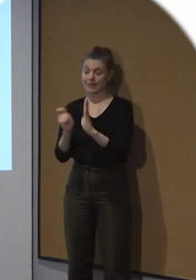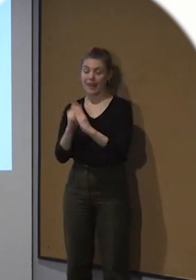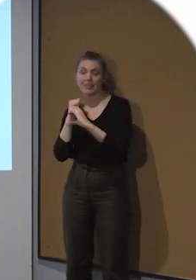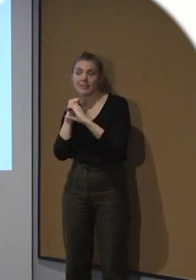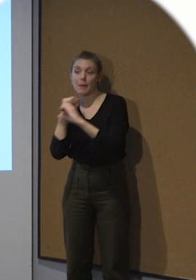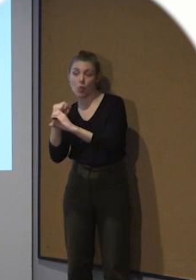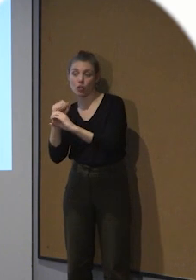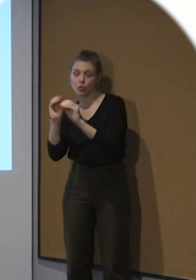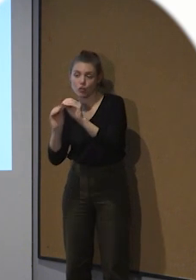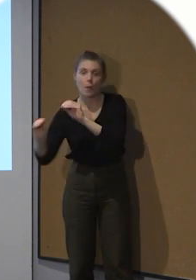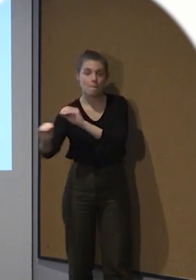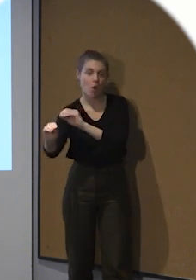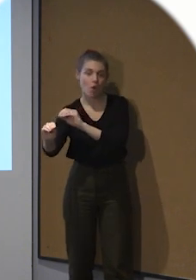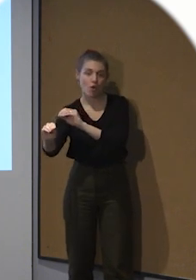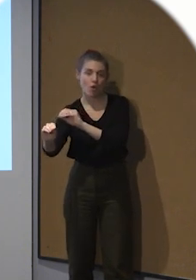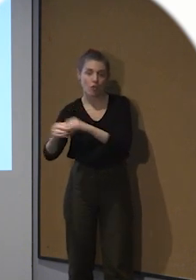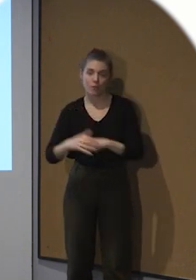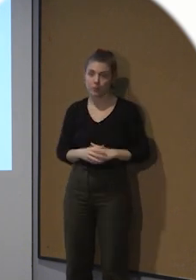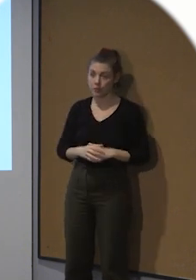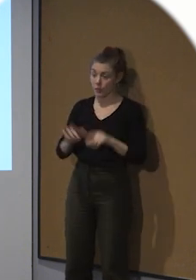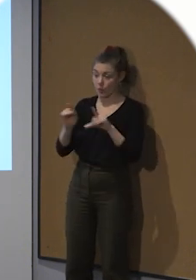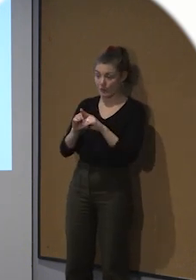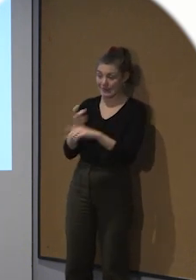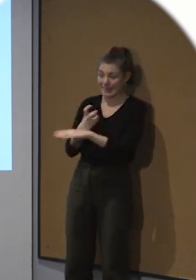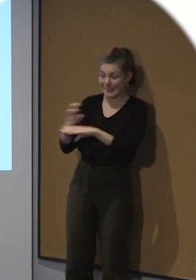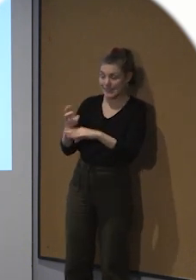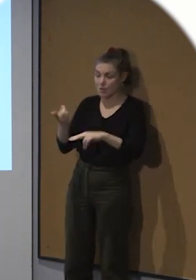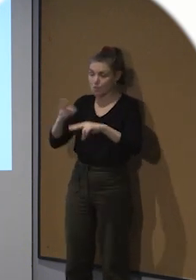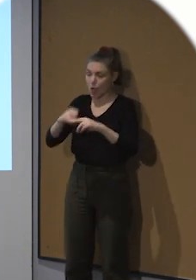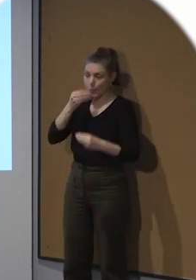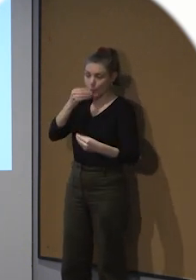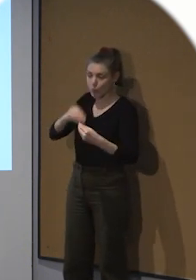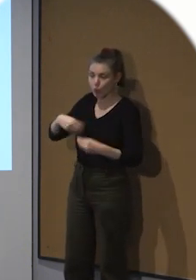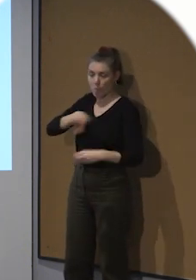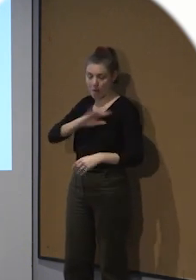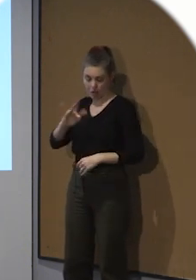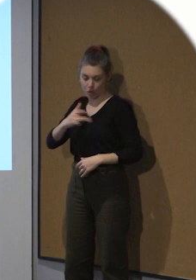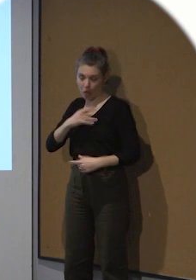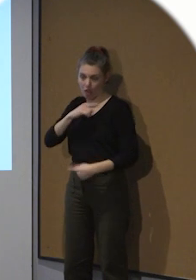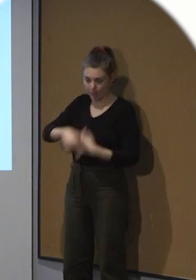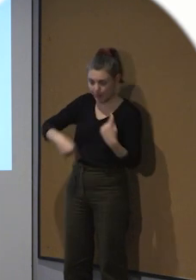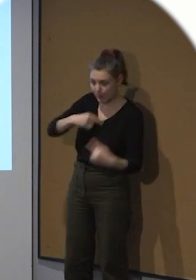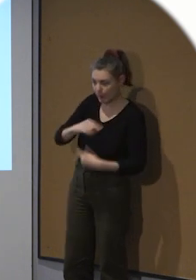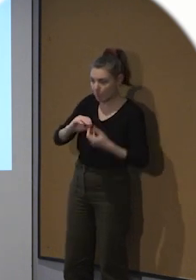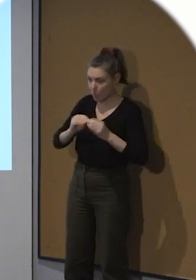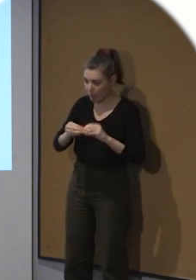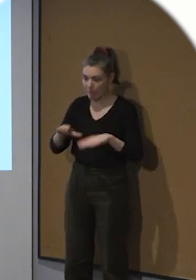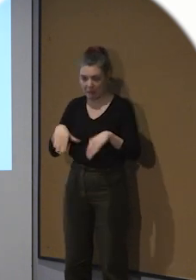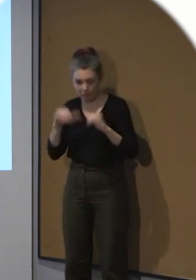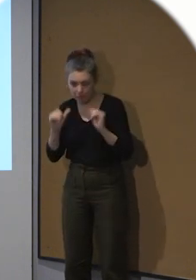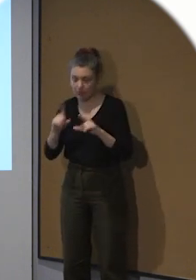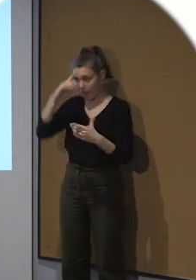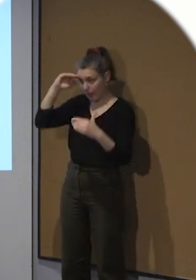des anciens, réduit le risque de mort prématurée des maladies cardiovasculaires, diminue la tension artérielle, la